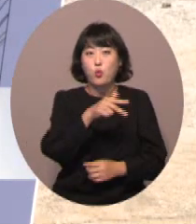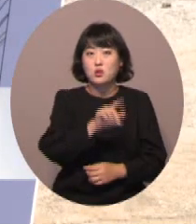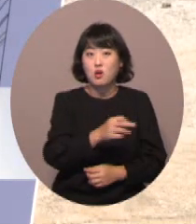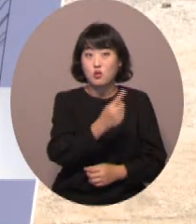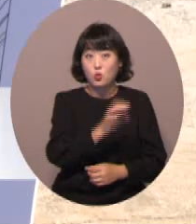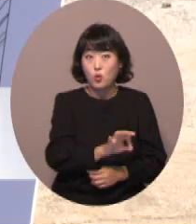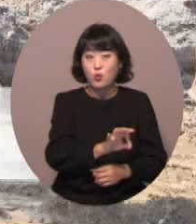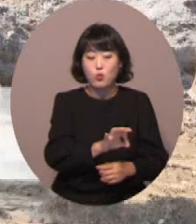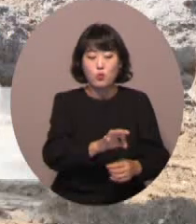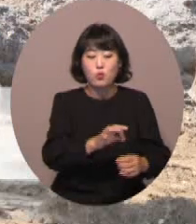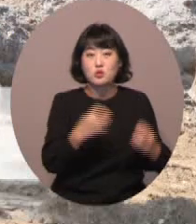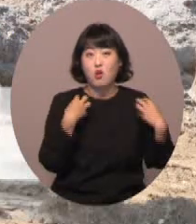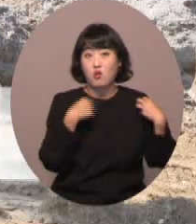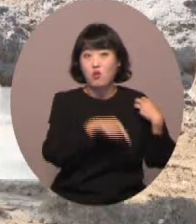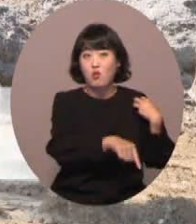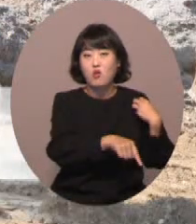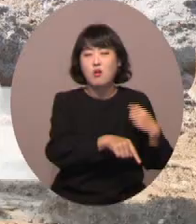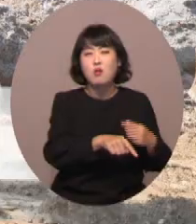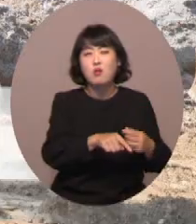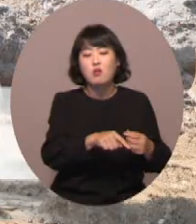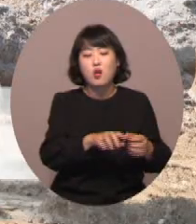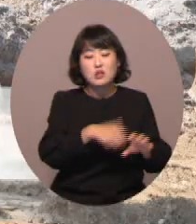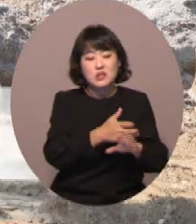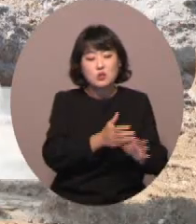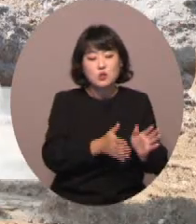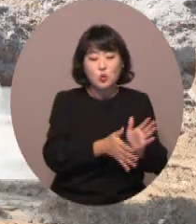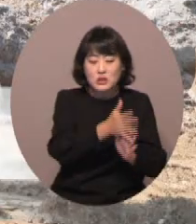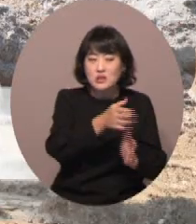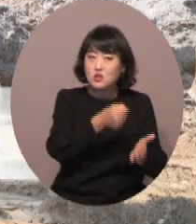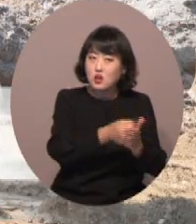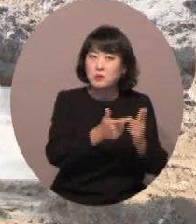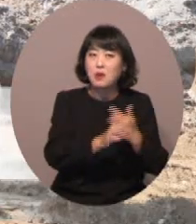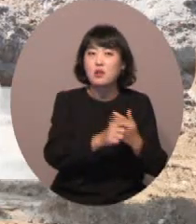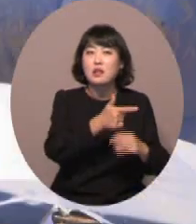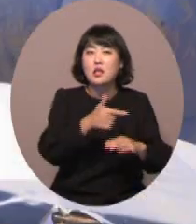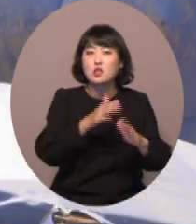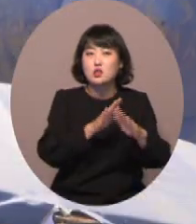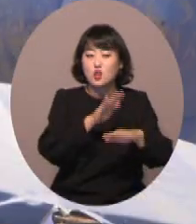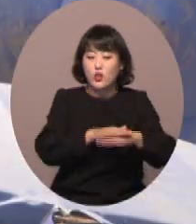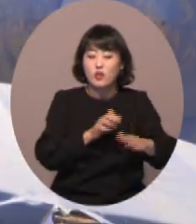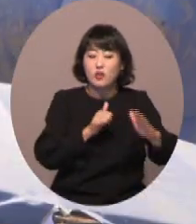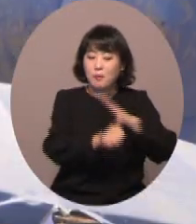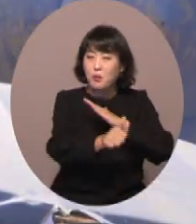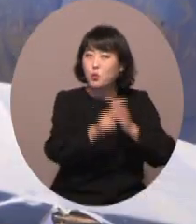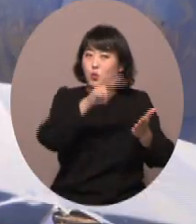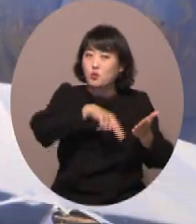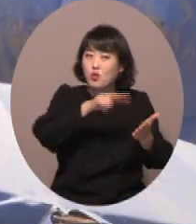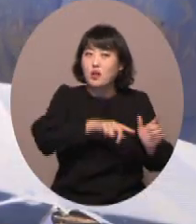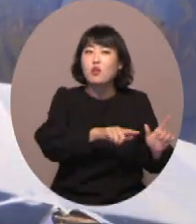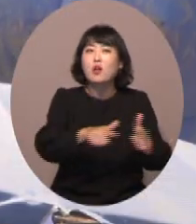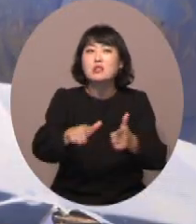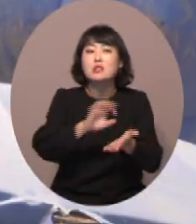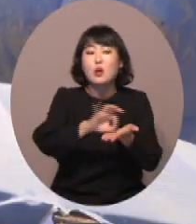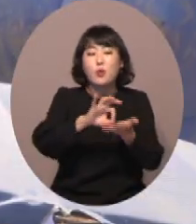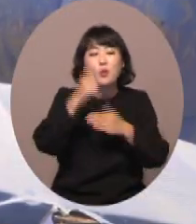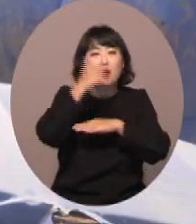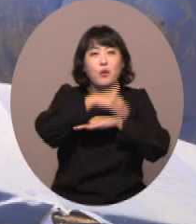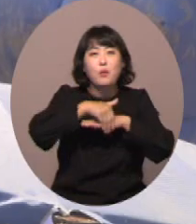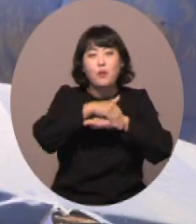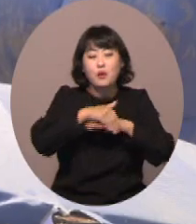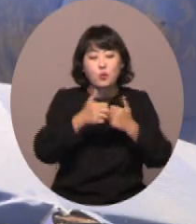정부의 도시재생 혁신 지구 지정이나 대전시 대표 도서관 건립 등 다양한 활용 방안이 논의되고 있는 것으로